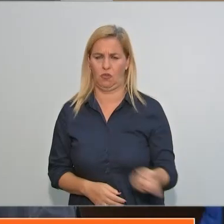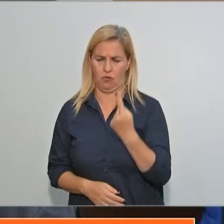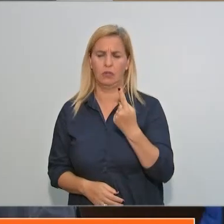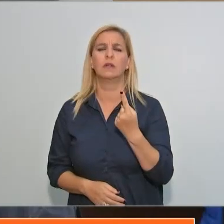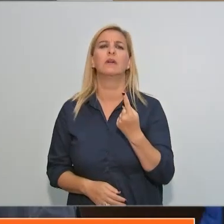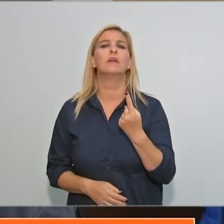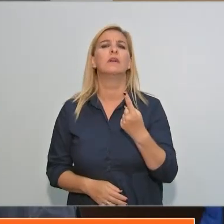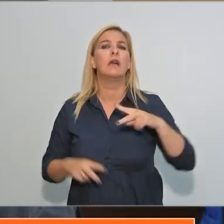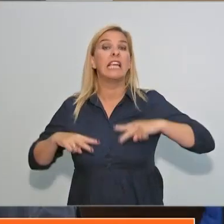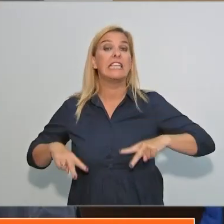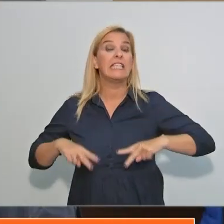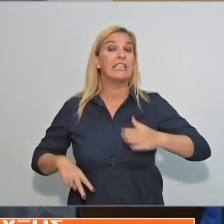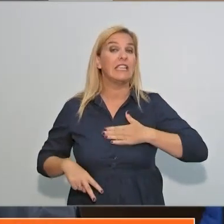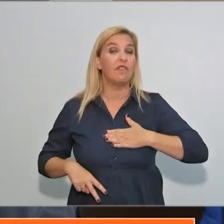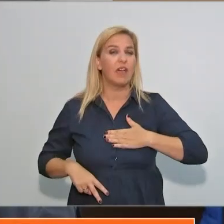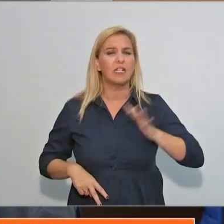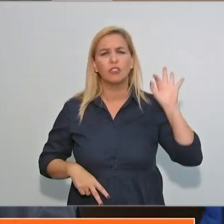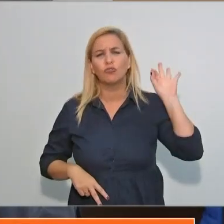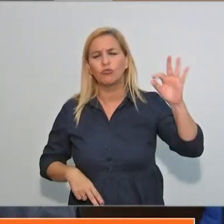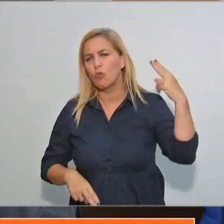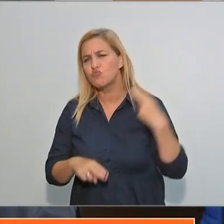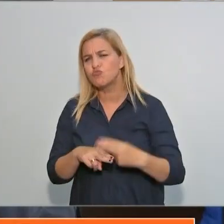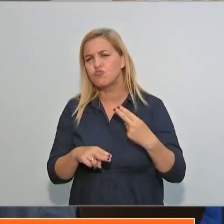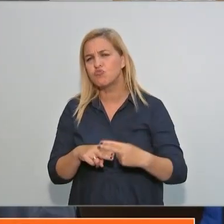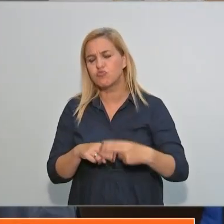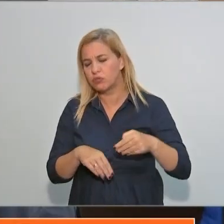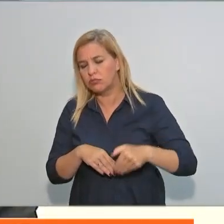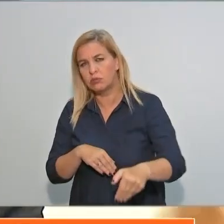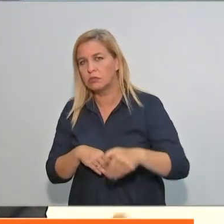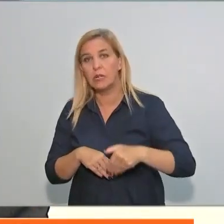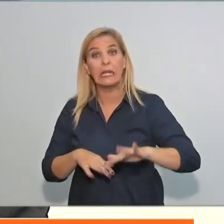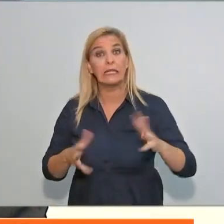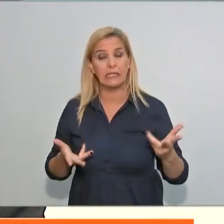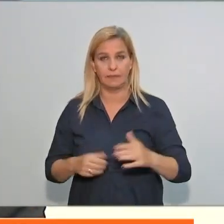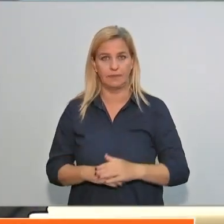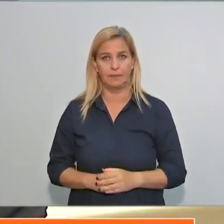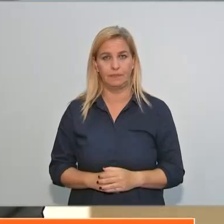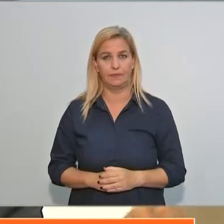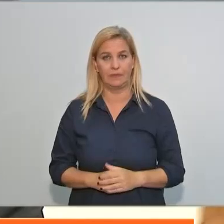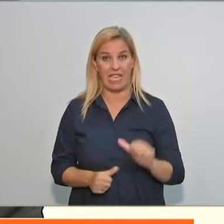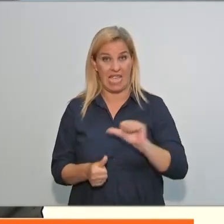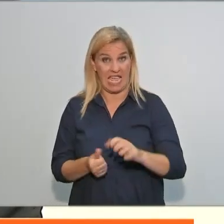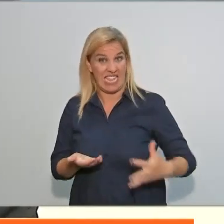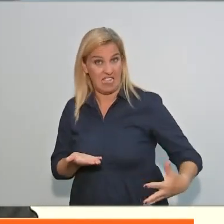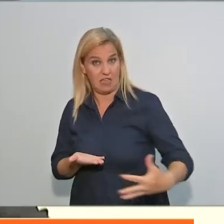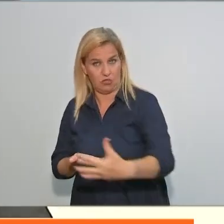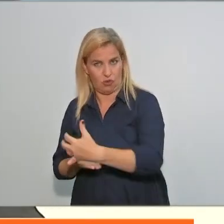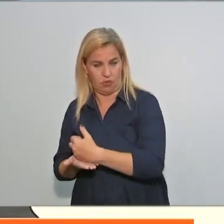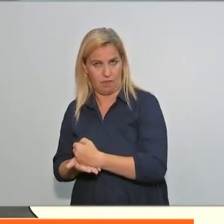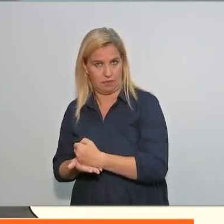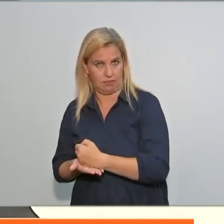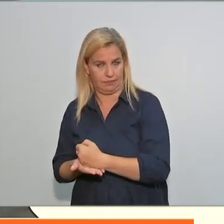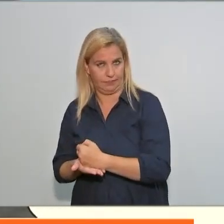στόχος της κυβέρνησής μας για τα επόμενα χρόνια είναι η σύγκληση των εισοδημάτων